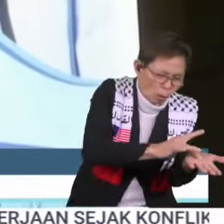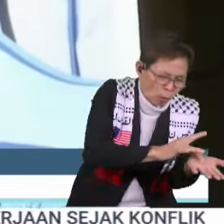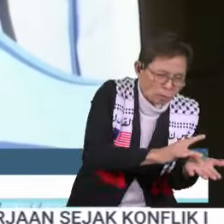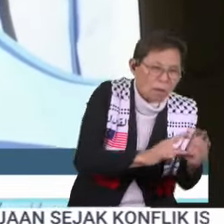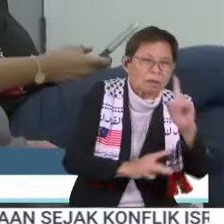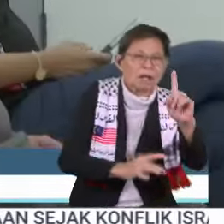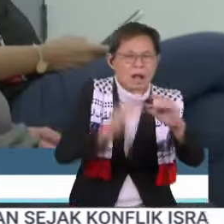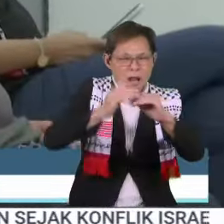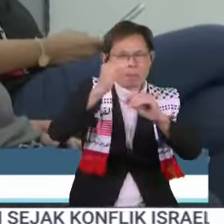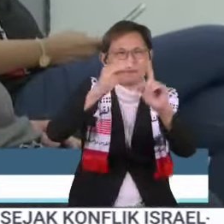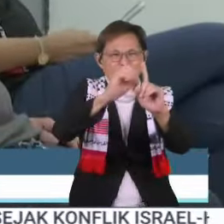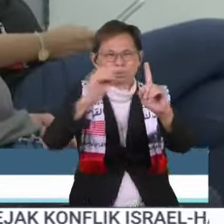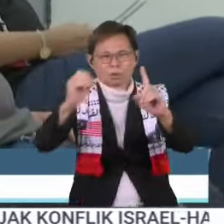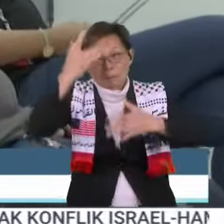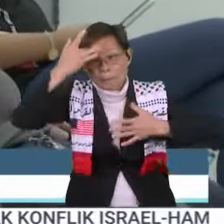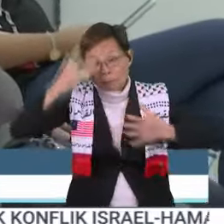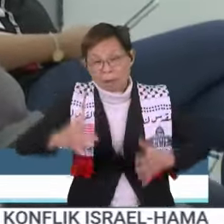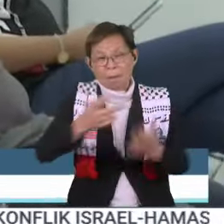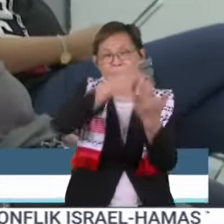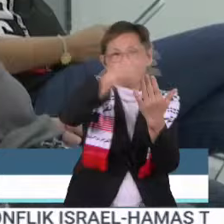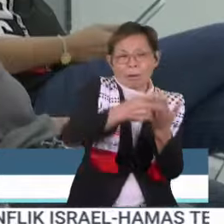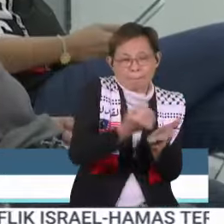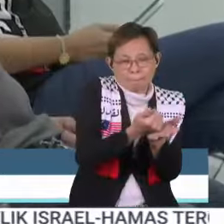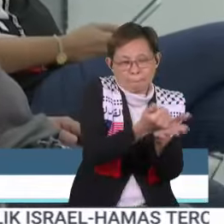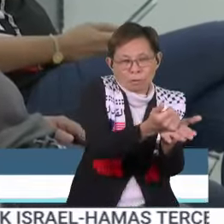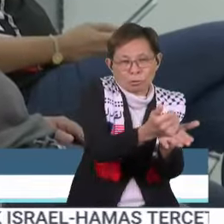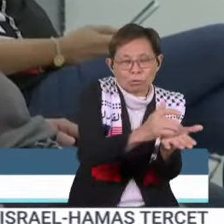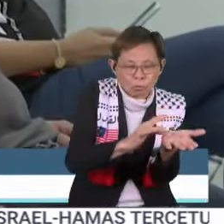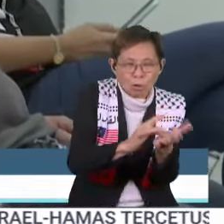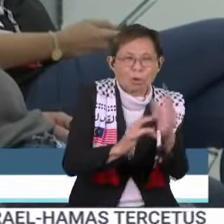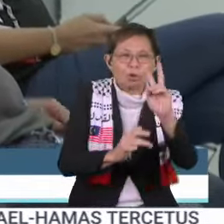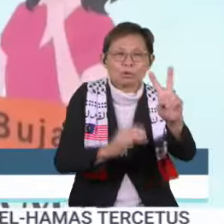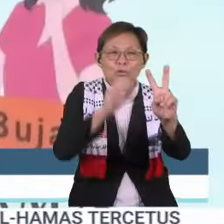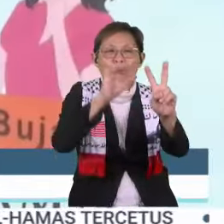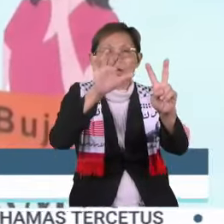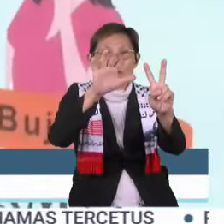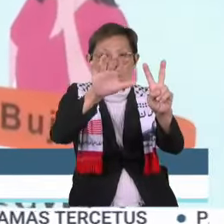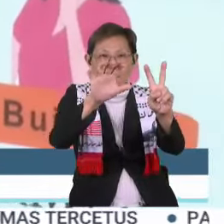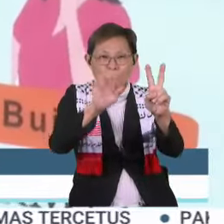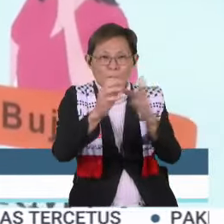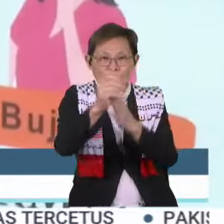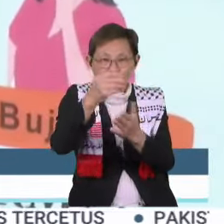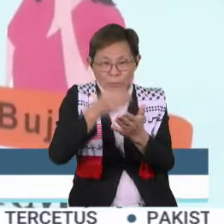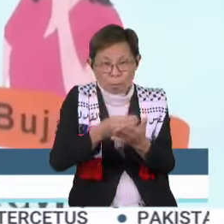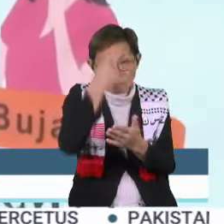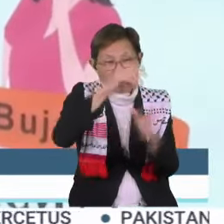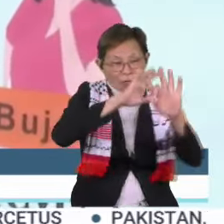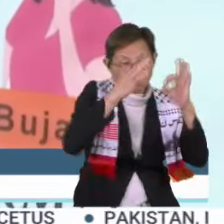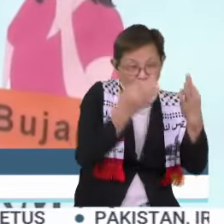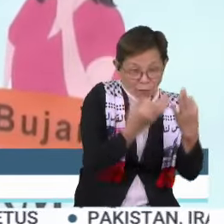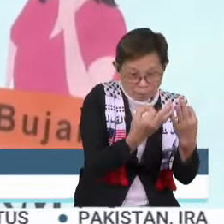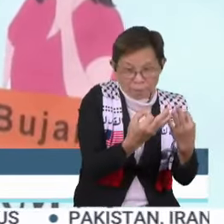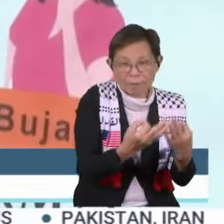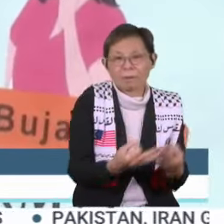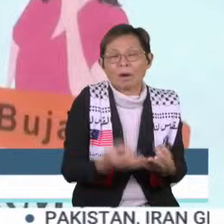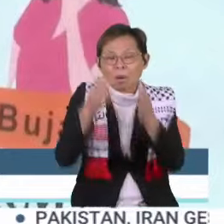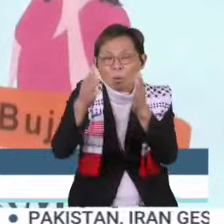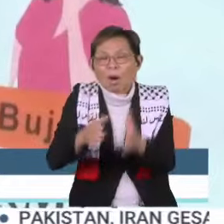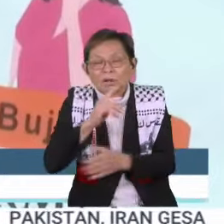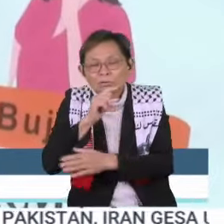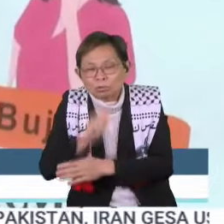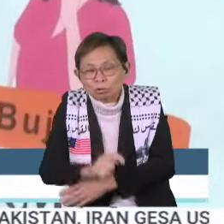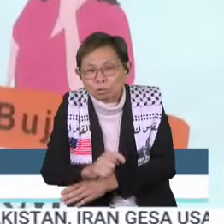pesakit. Inisiatif itu menyediakan bantuan rawatan RM250 bagi isi rumah berkeluarga, warga